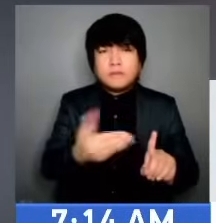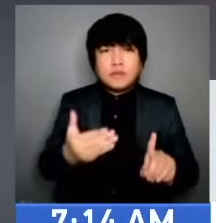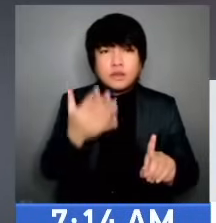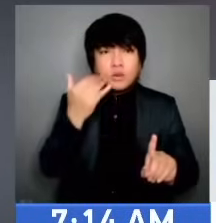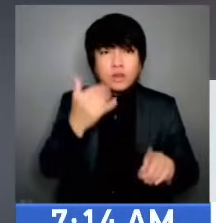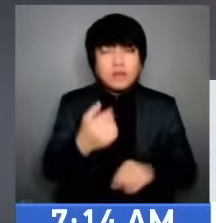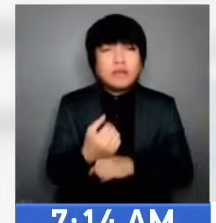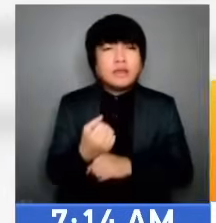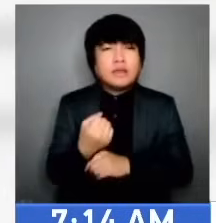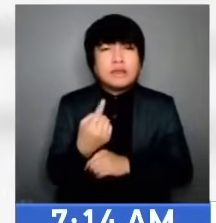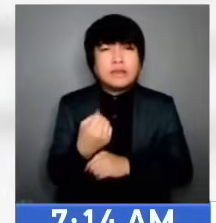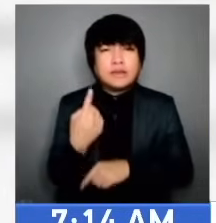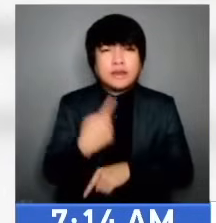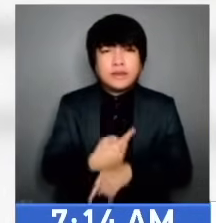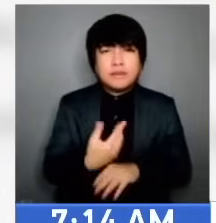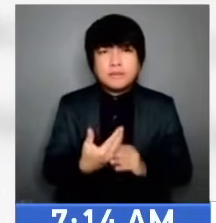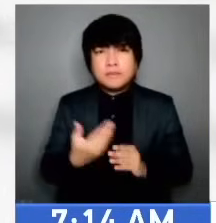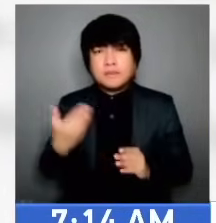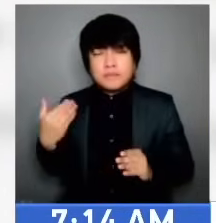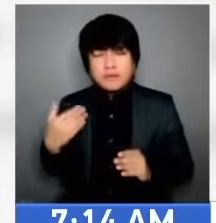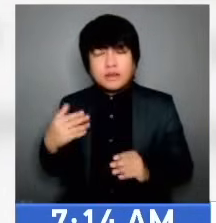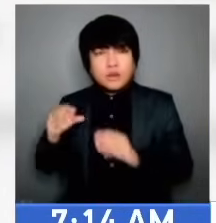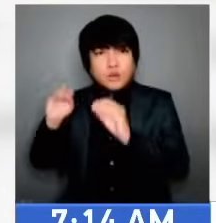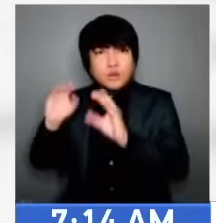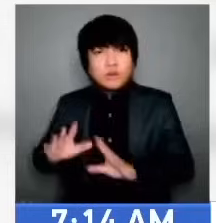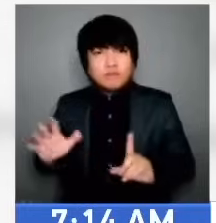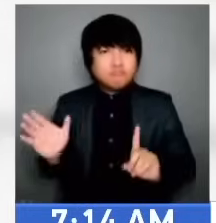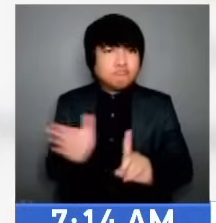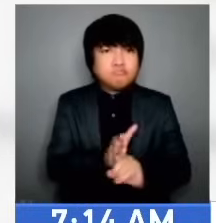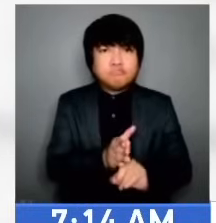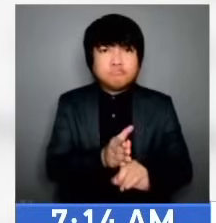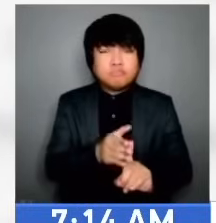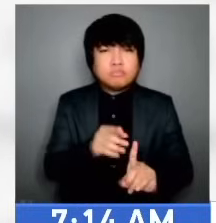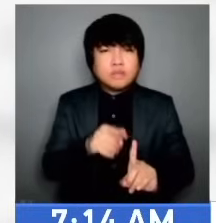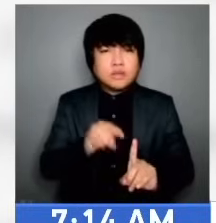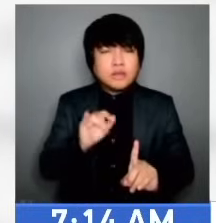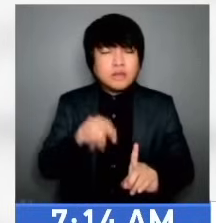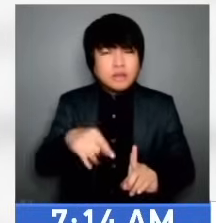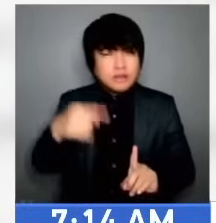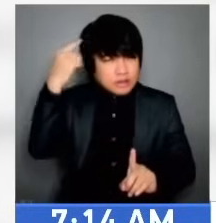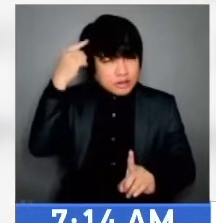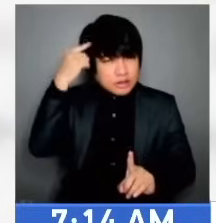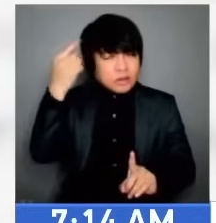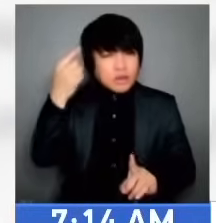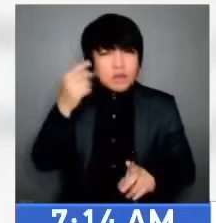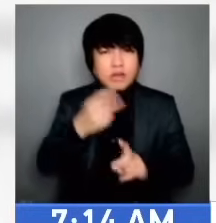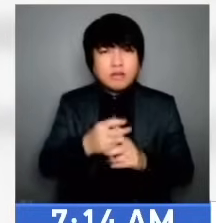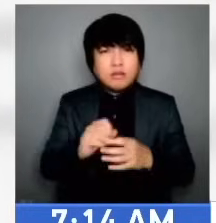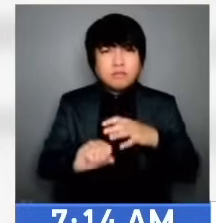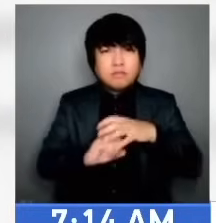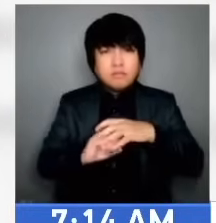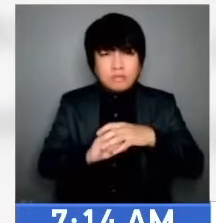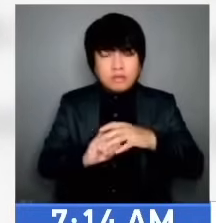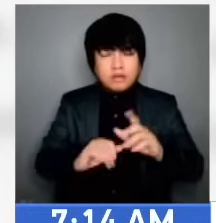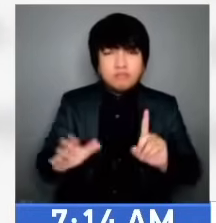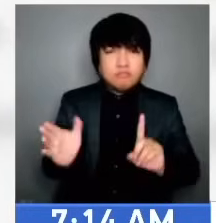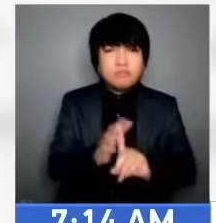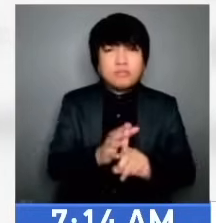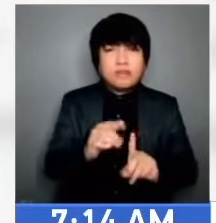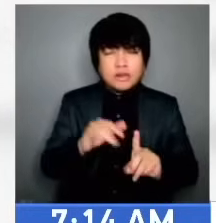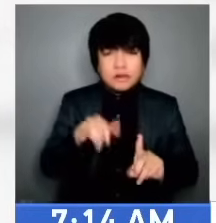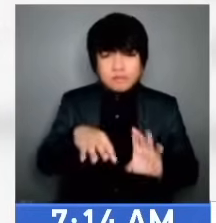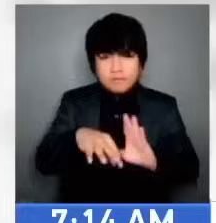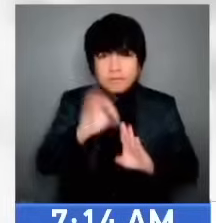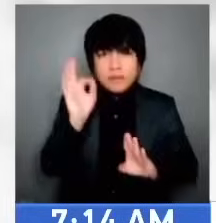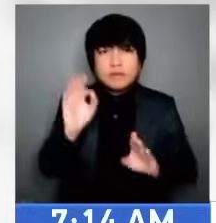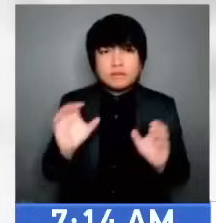ng kanyang guro. Pamamaga ng utak ang immediate cause of death batay sa death certificate ni Francis. Nakitaan din siya ng pagdurugo